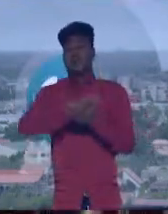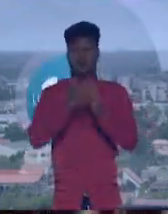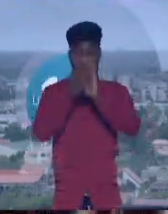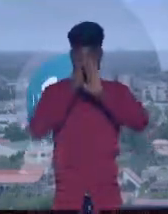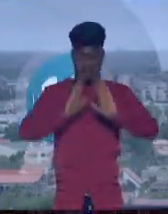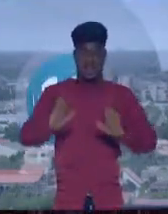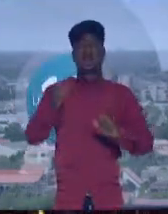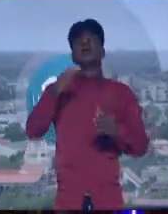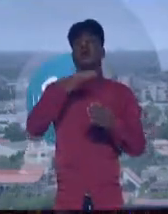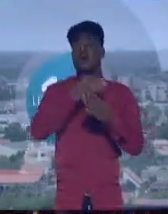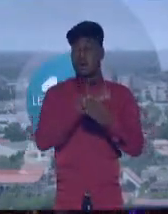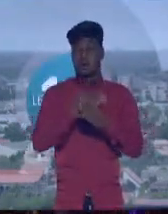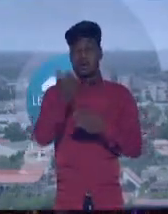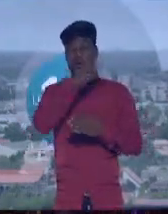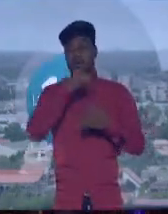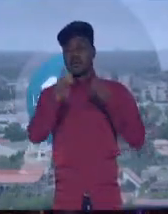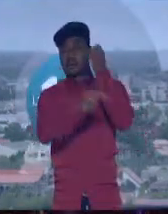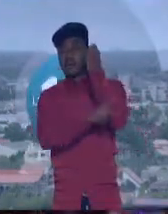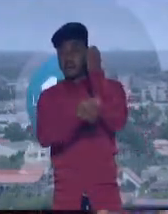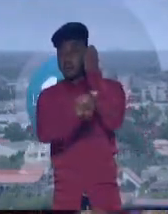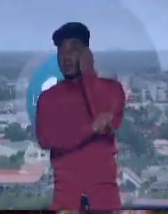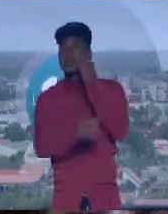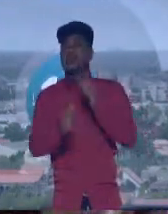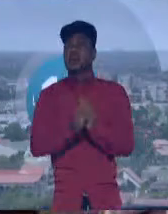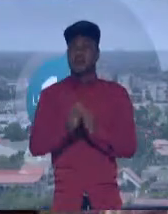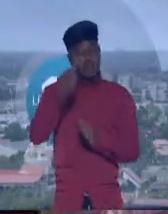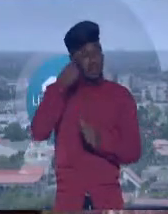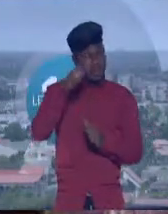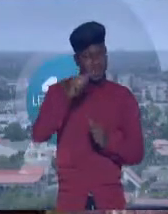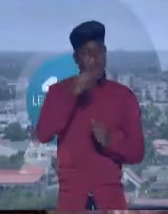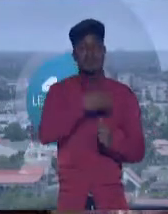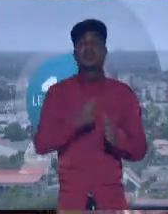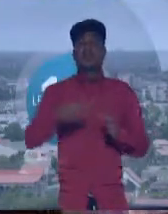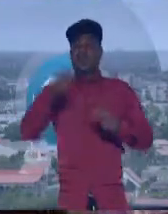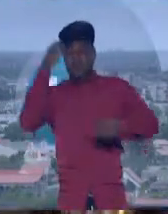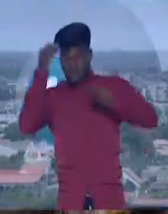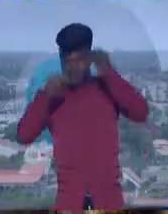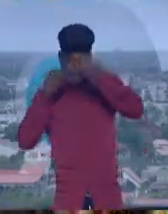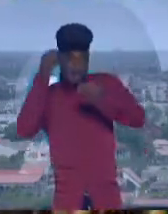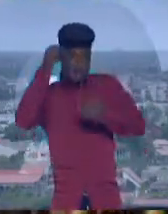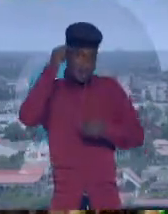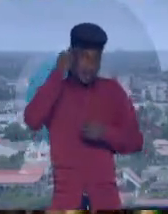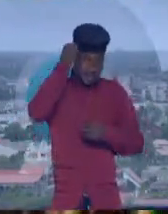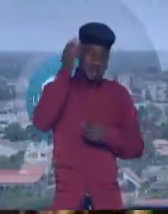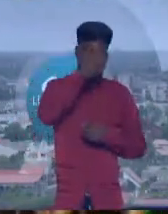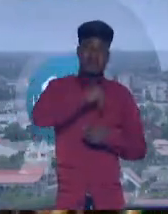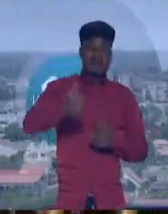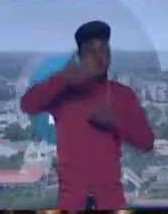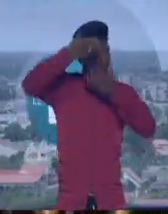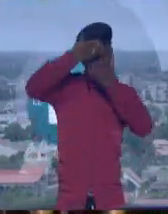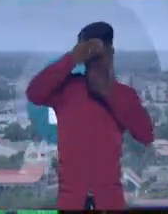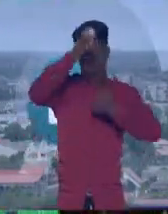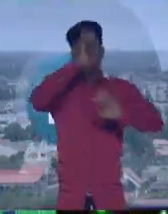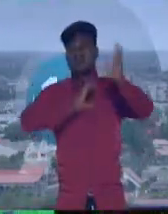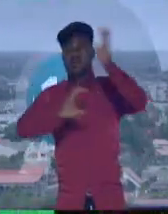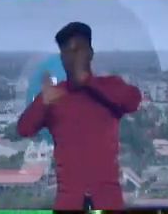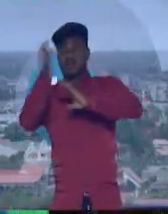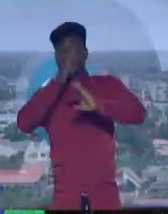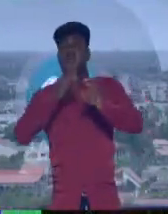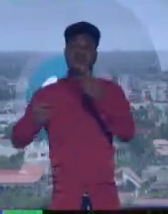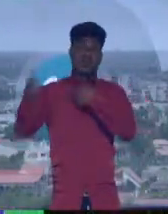d'enfants, les détournements de fonds destinés aux cantines scolaires, les troubles mentaux, le terrorisme, la culture, le retour aux